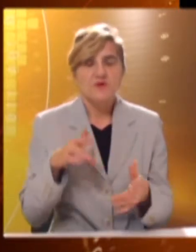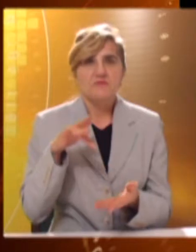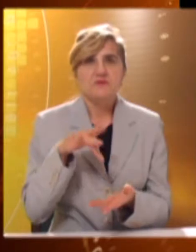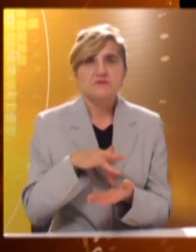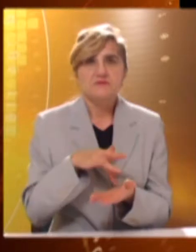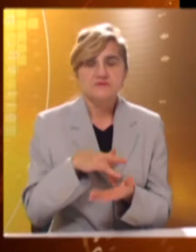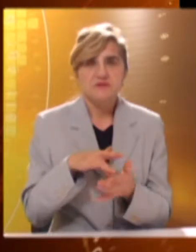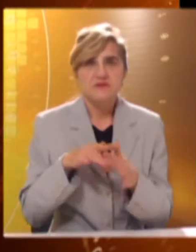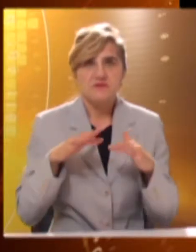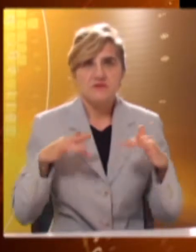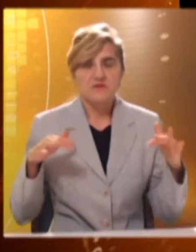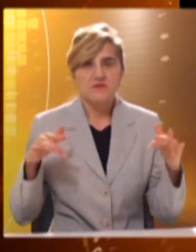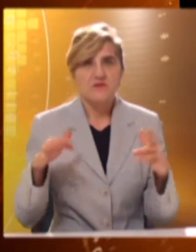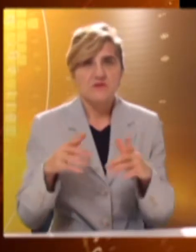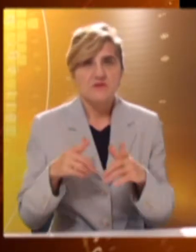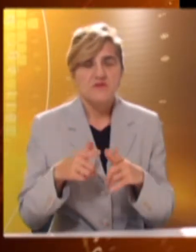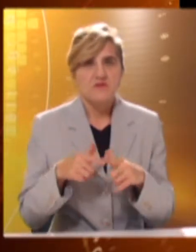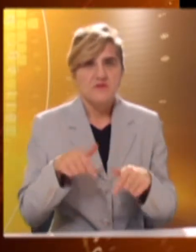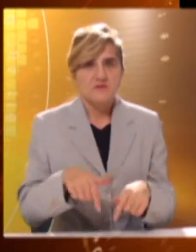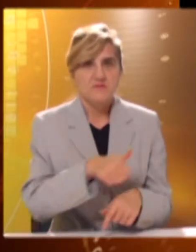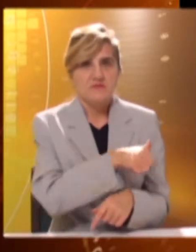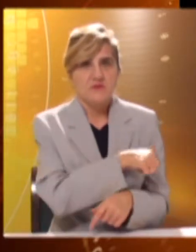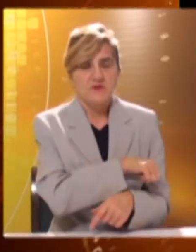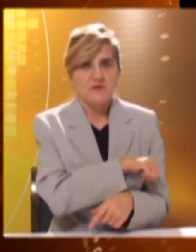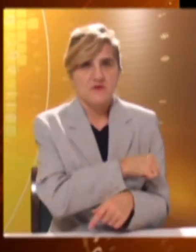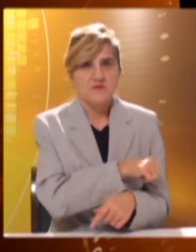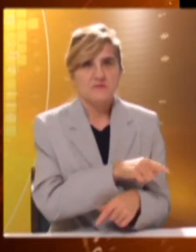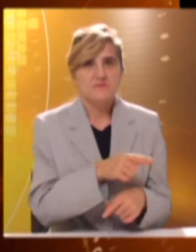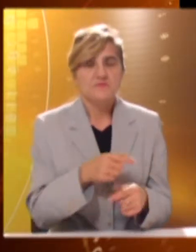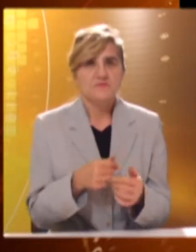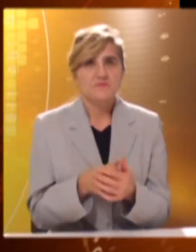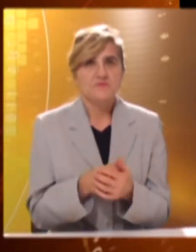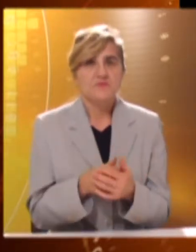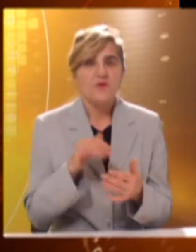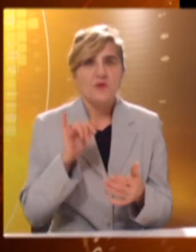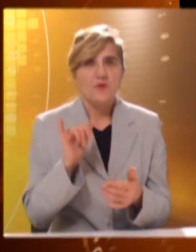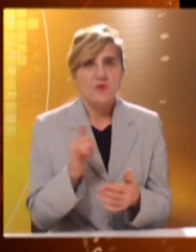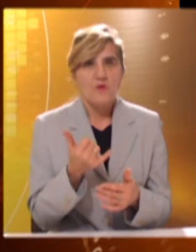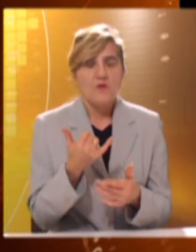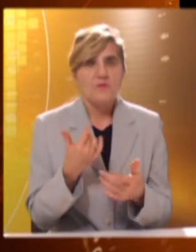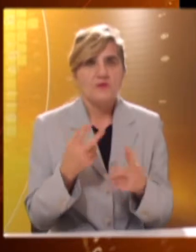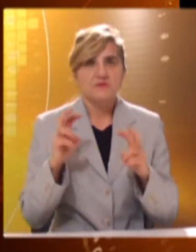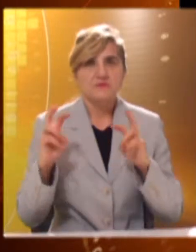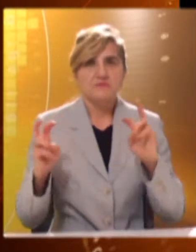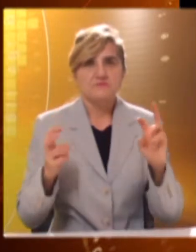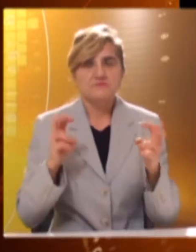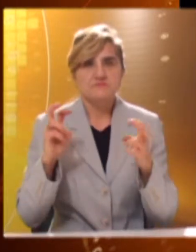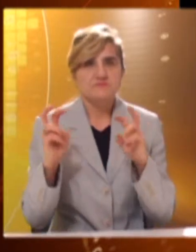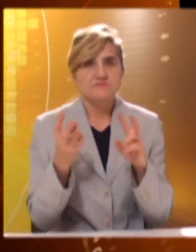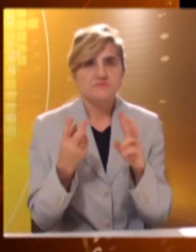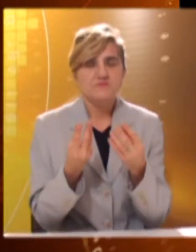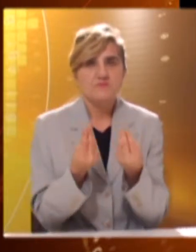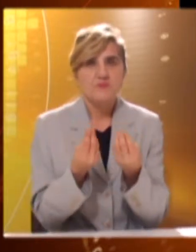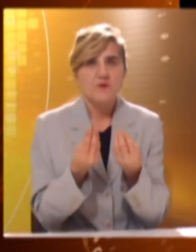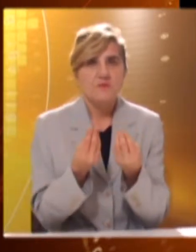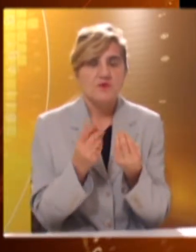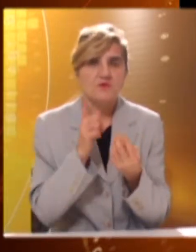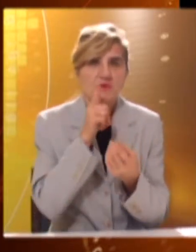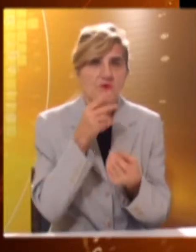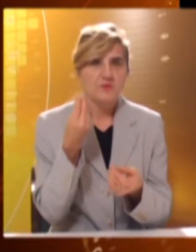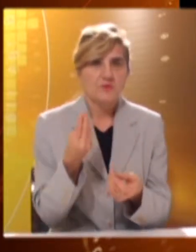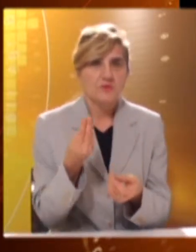Desire Central Station 2016. sa podnaslovom Borderline opet je pokupio